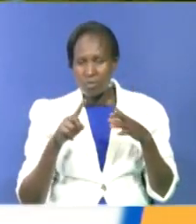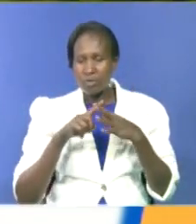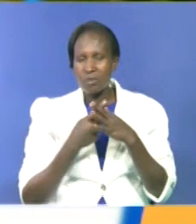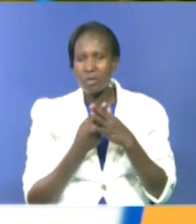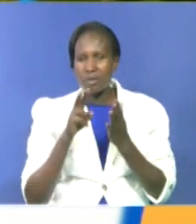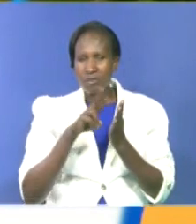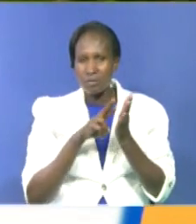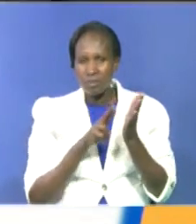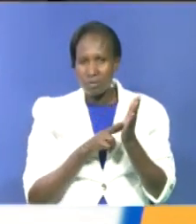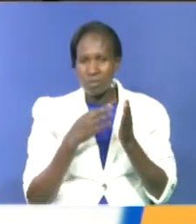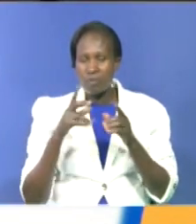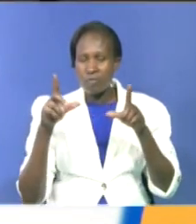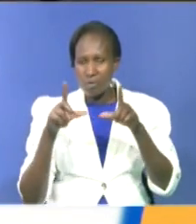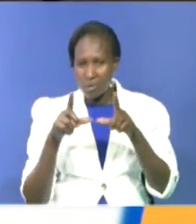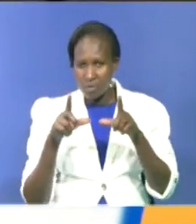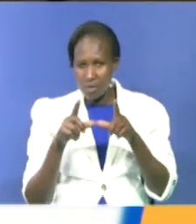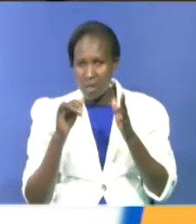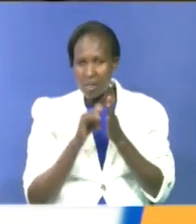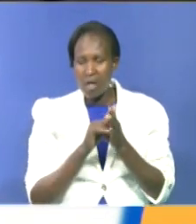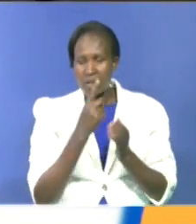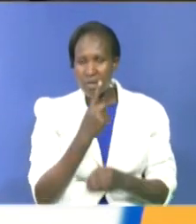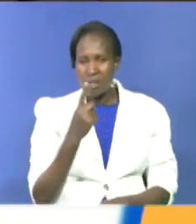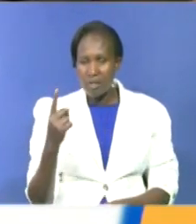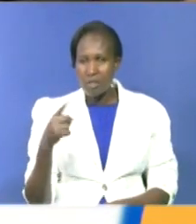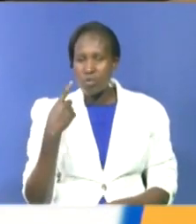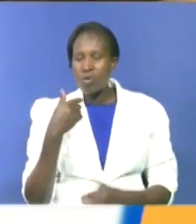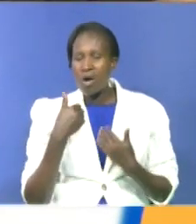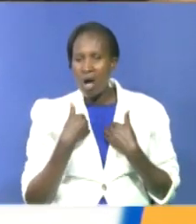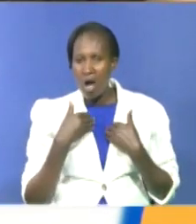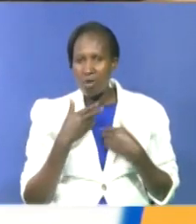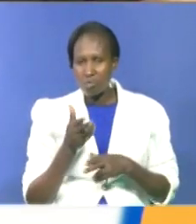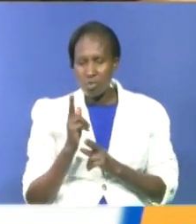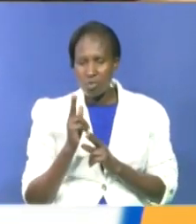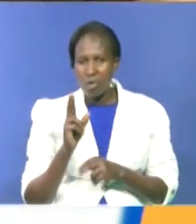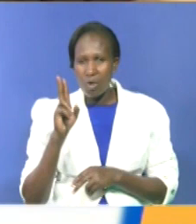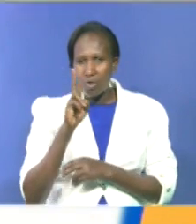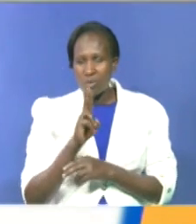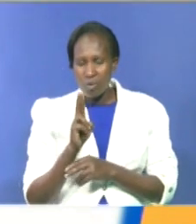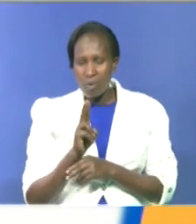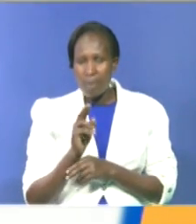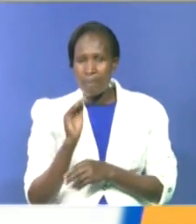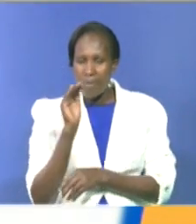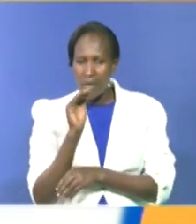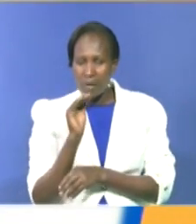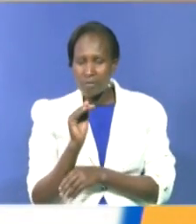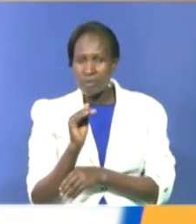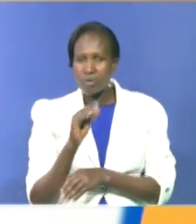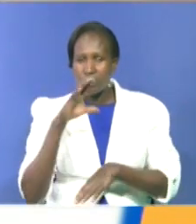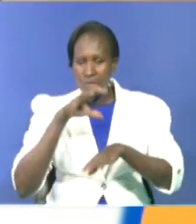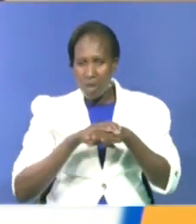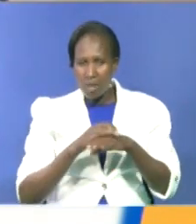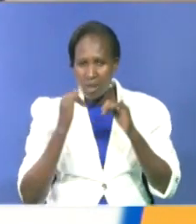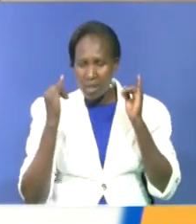wa leseni wa kidigitali, ambapo kila mmiliki wa silaha atatakiwa kutuma maombi mapya ya kupata cheti